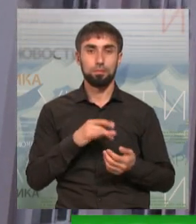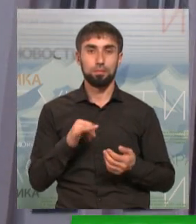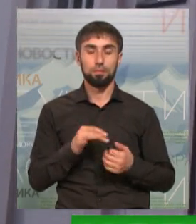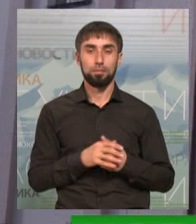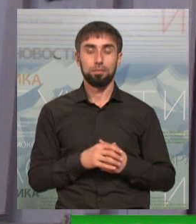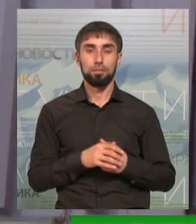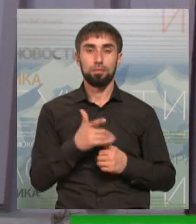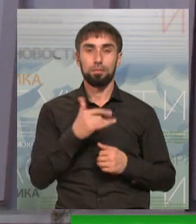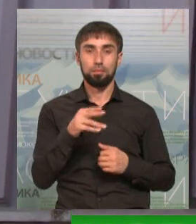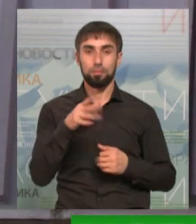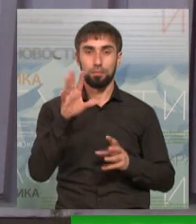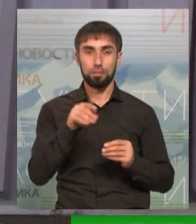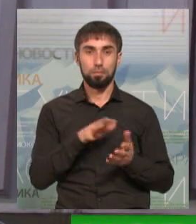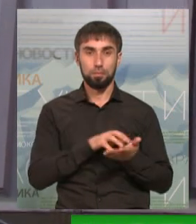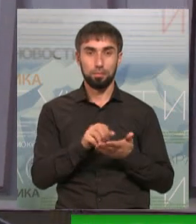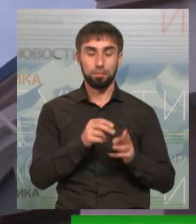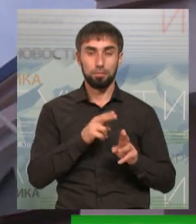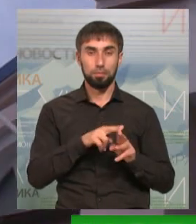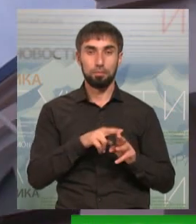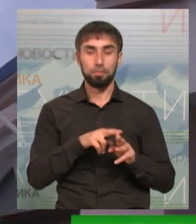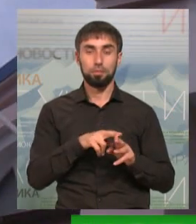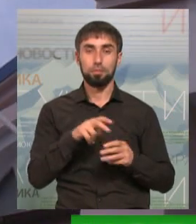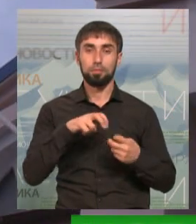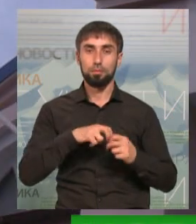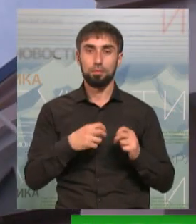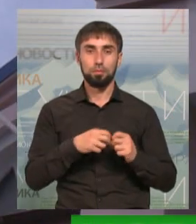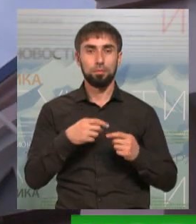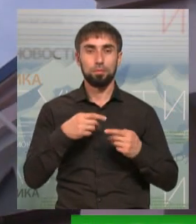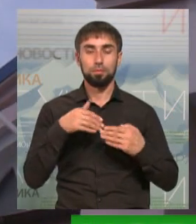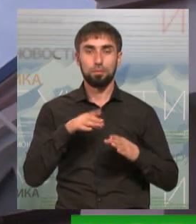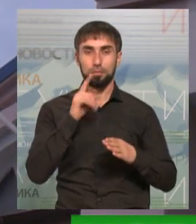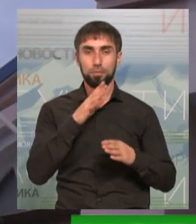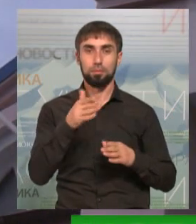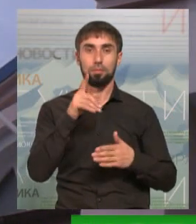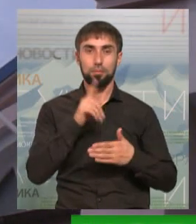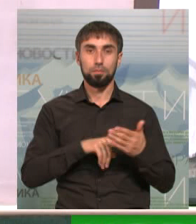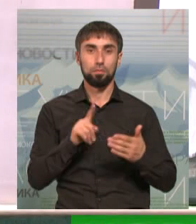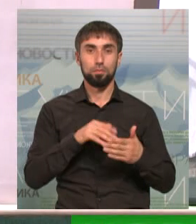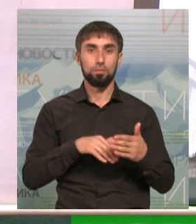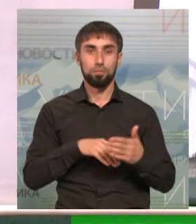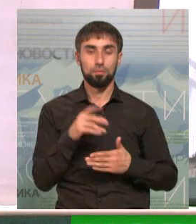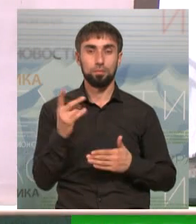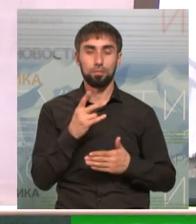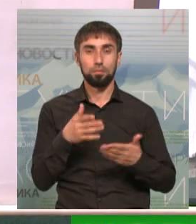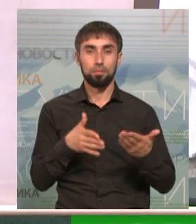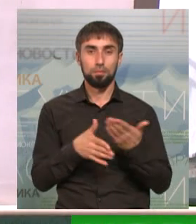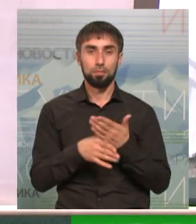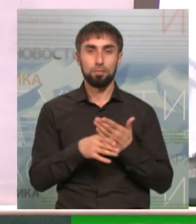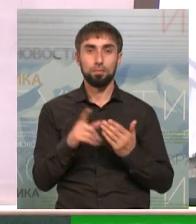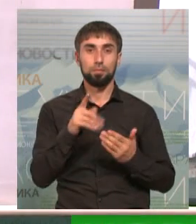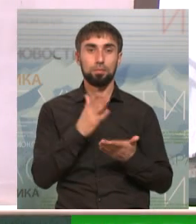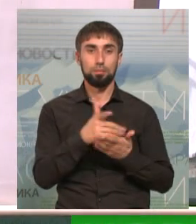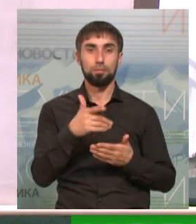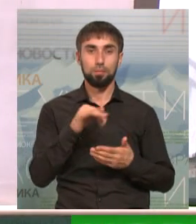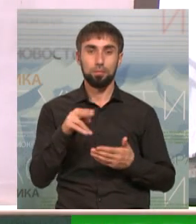нескольких ГУПов в один, по мнению специалистов Минсельхоза, проблему не решит. Там уверены, что лучше оснастить имеющиеся